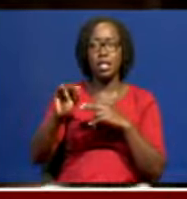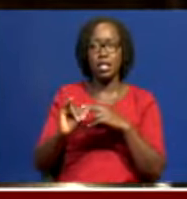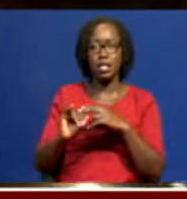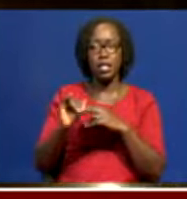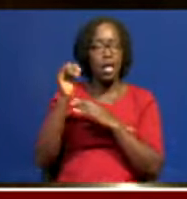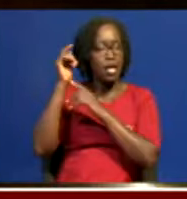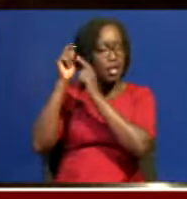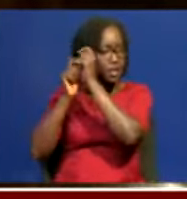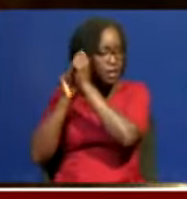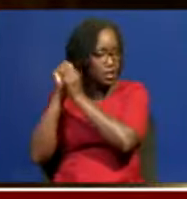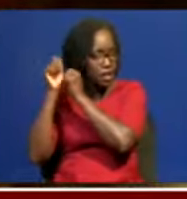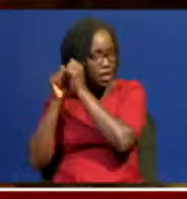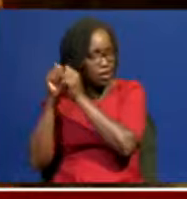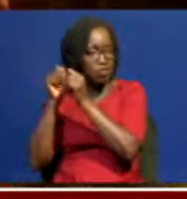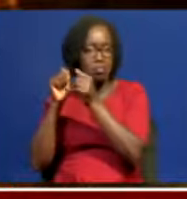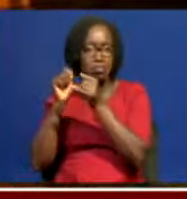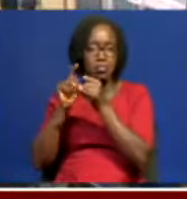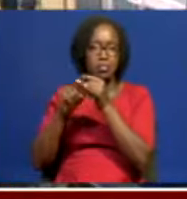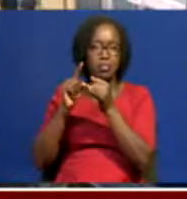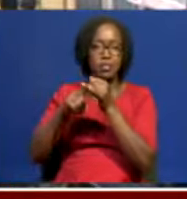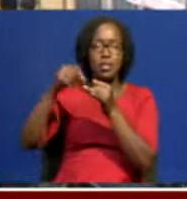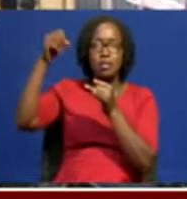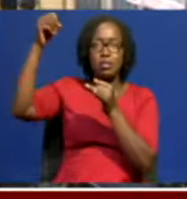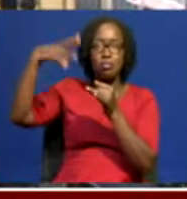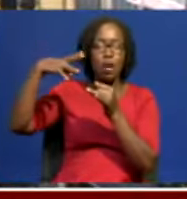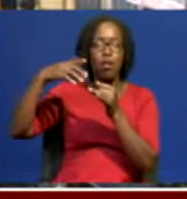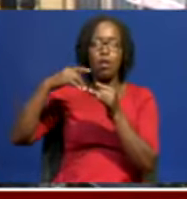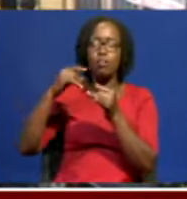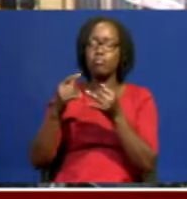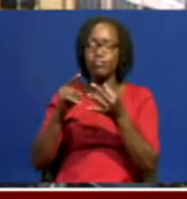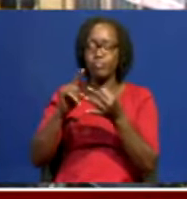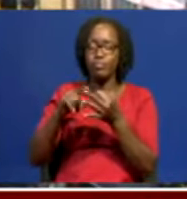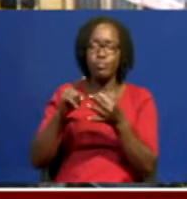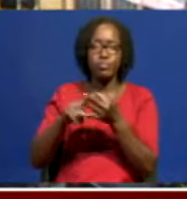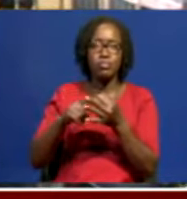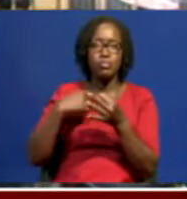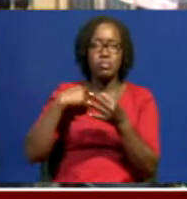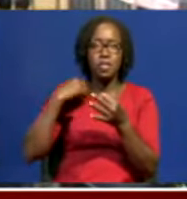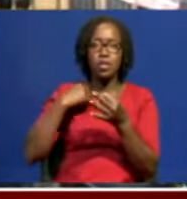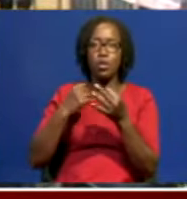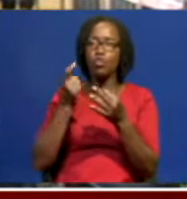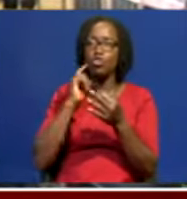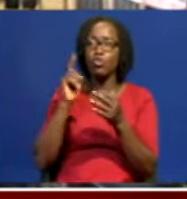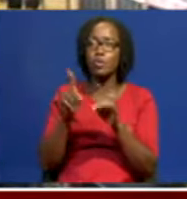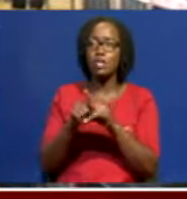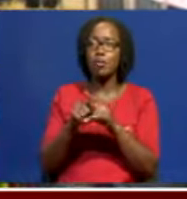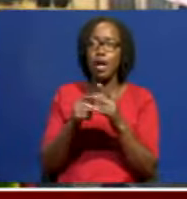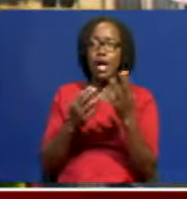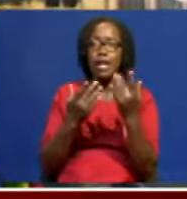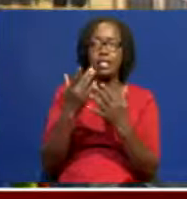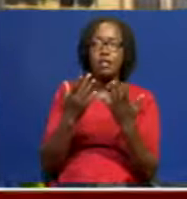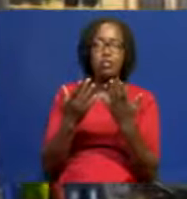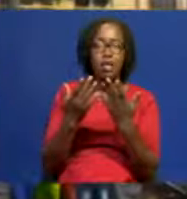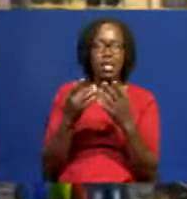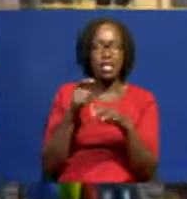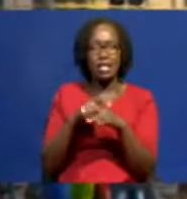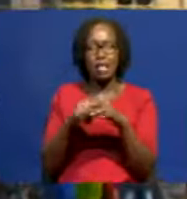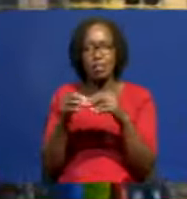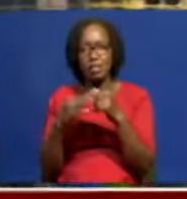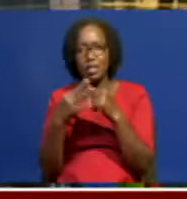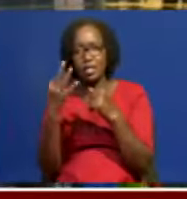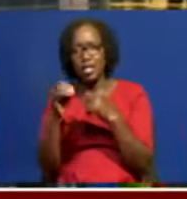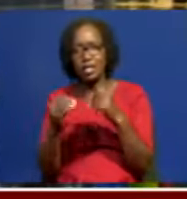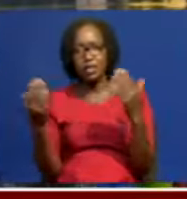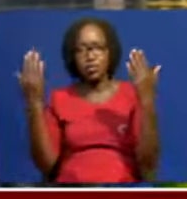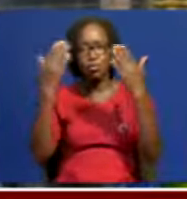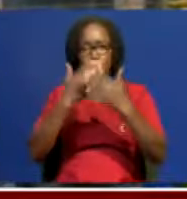saluni, duka la umeme na duka la nguo. Jodha Moparanya aliyeshuhudia mkasa huo alisema kuwa moto huo uliozuka saa 2:30